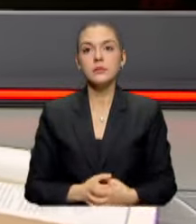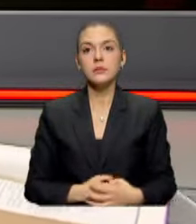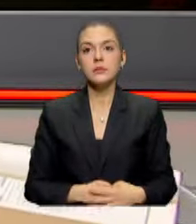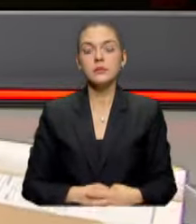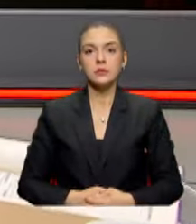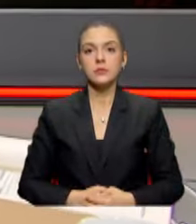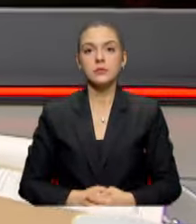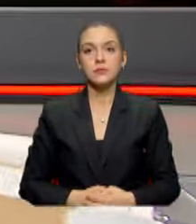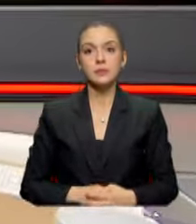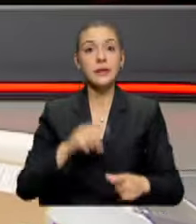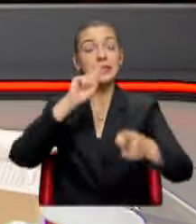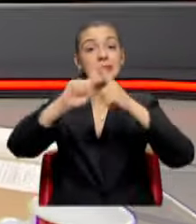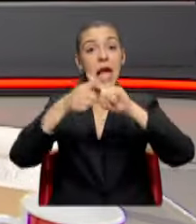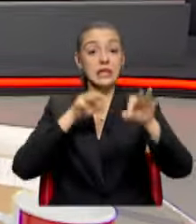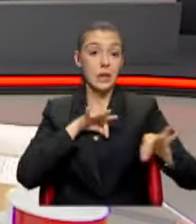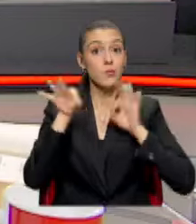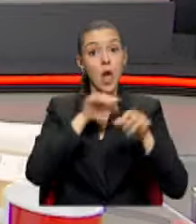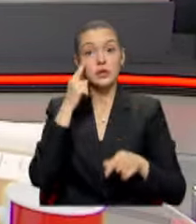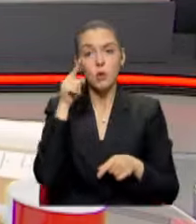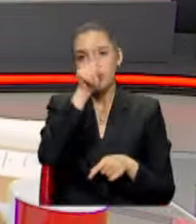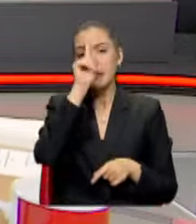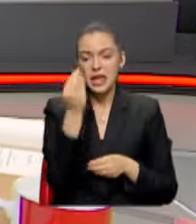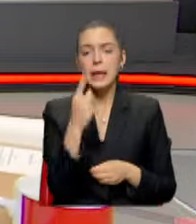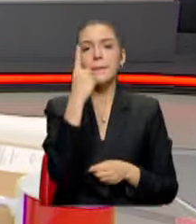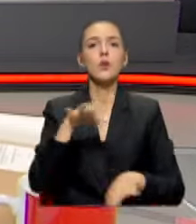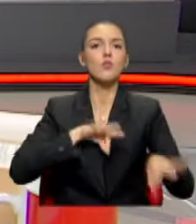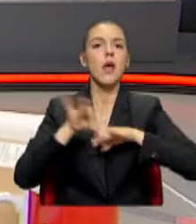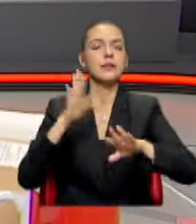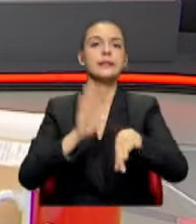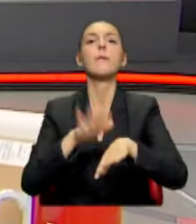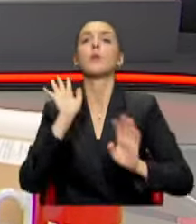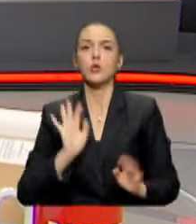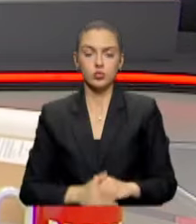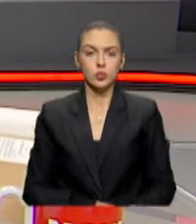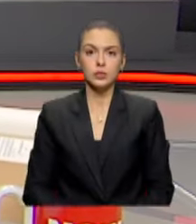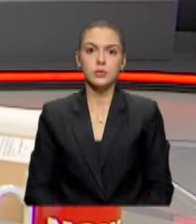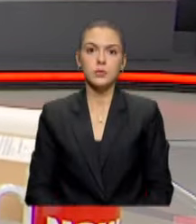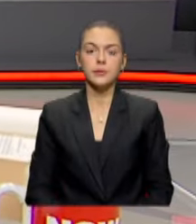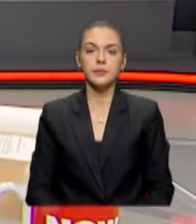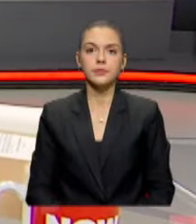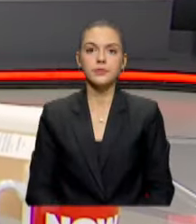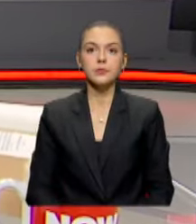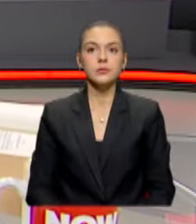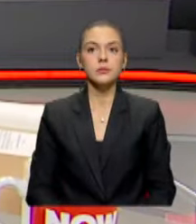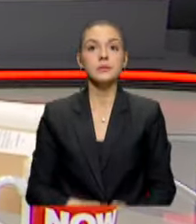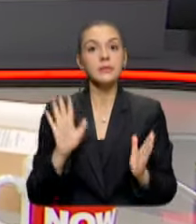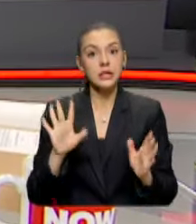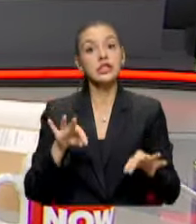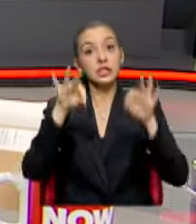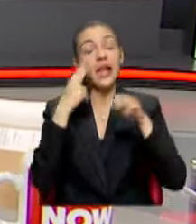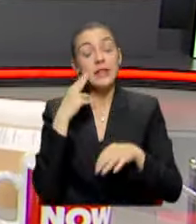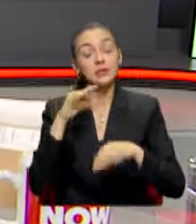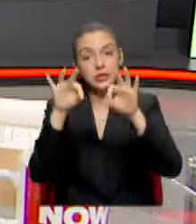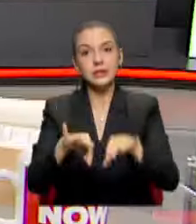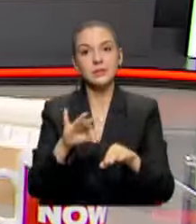Hayır siyaset mühendisliği isse bile Bu iyi bir mühendislik değil efendim şimdi